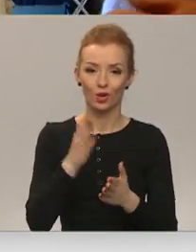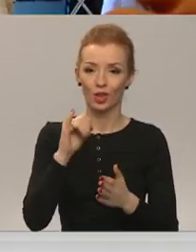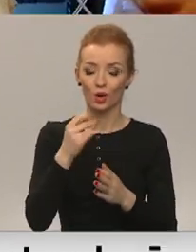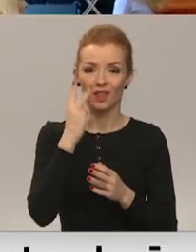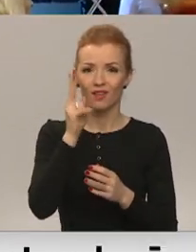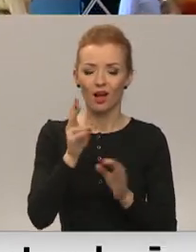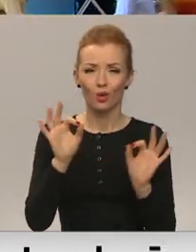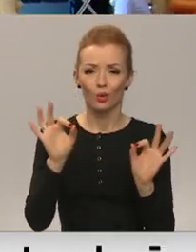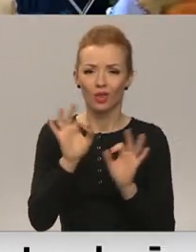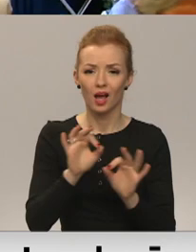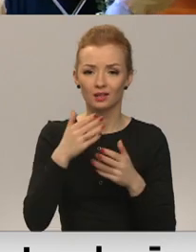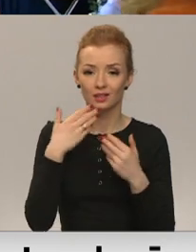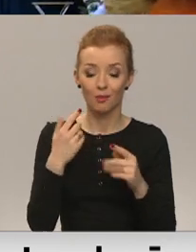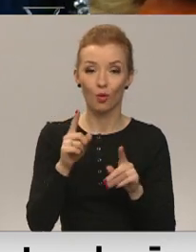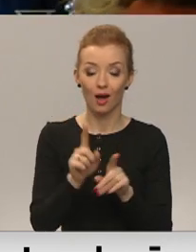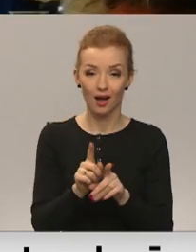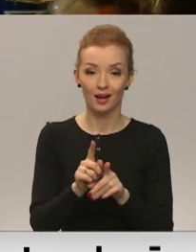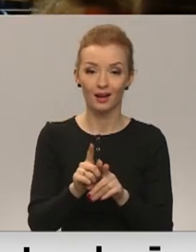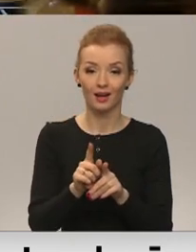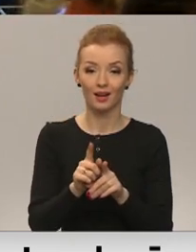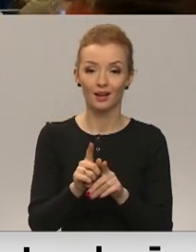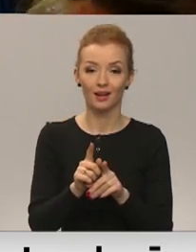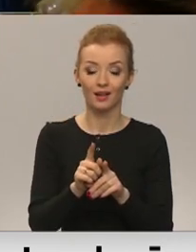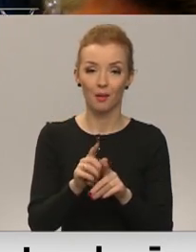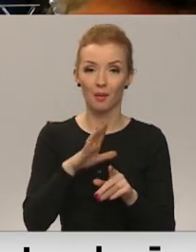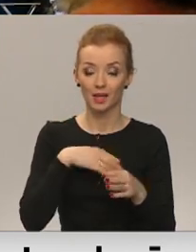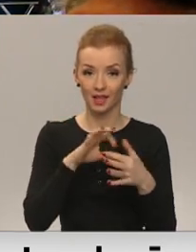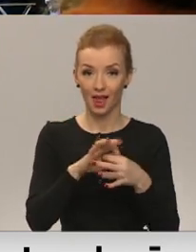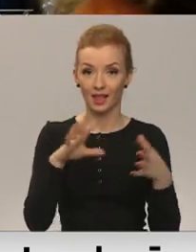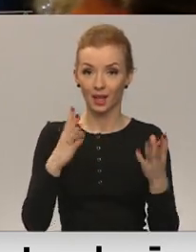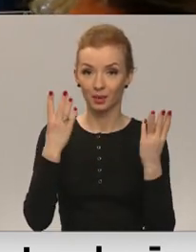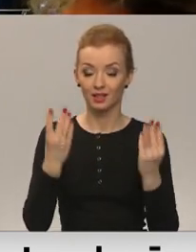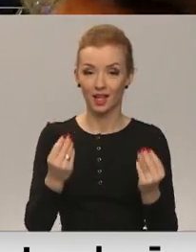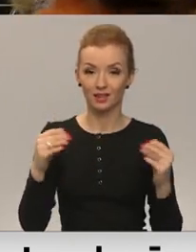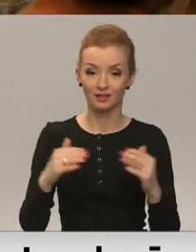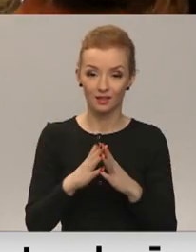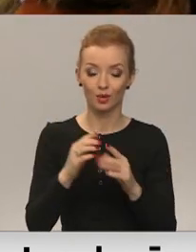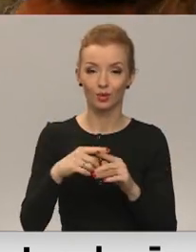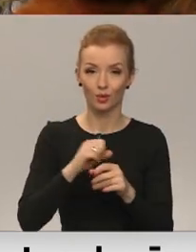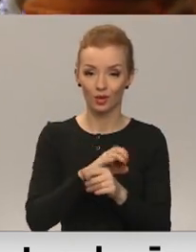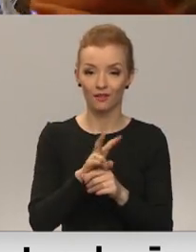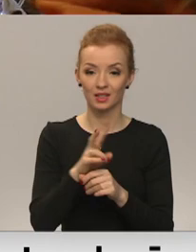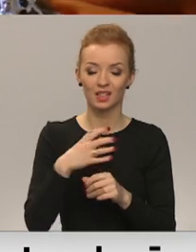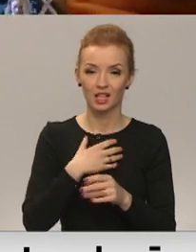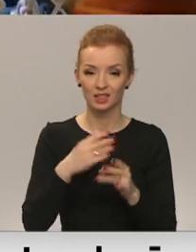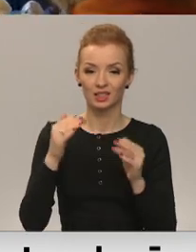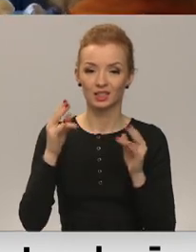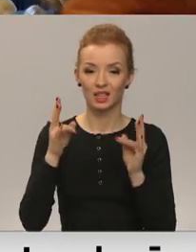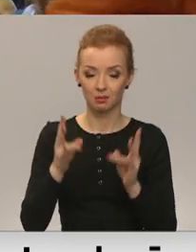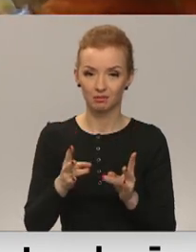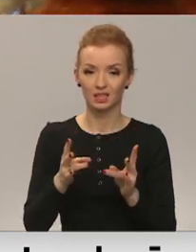nebija. Un arī pēc neatkarības dienas svinībām un Covida saslimstības